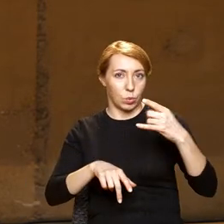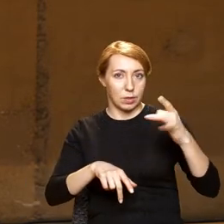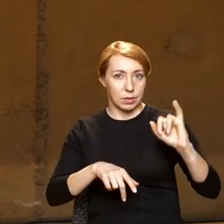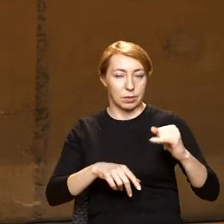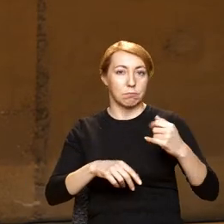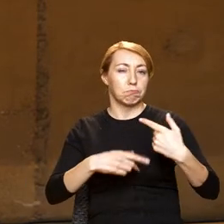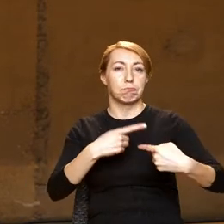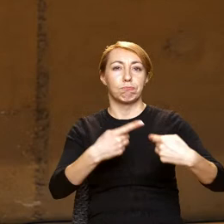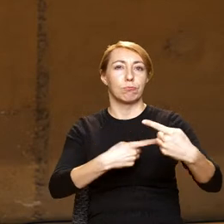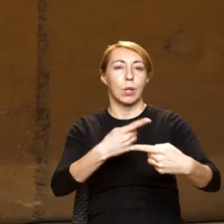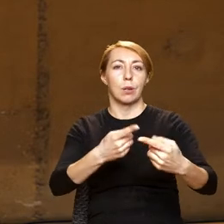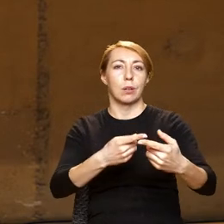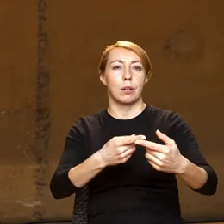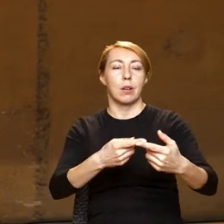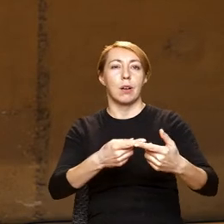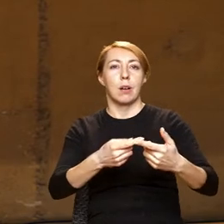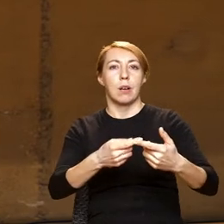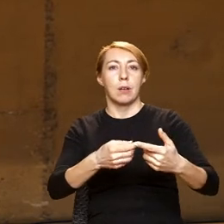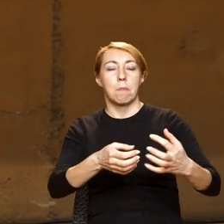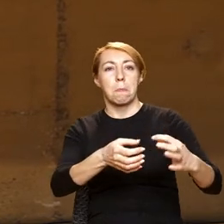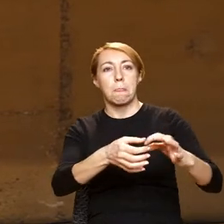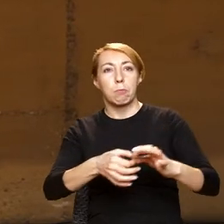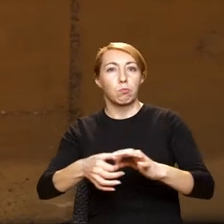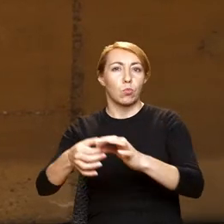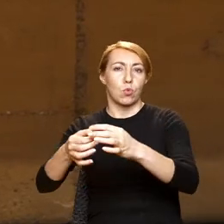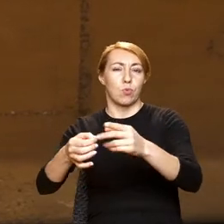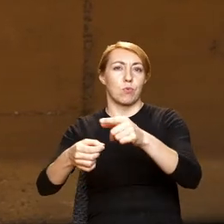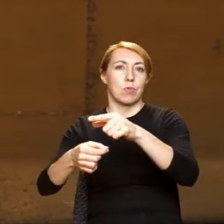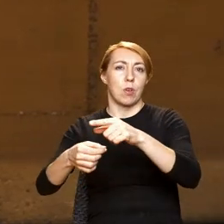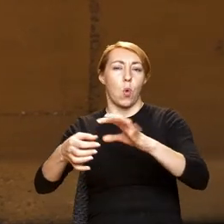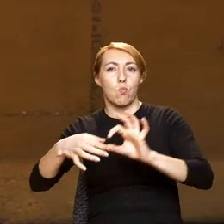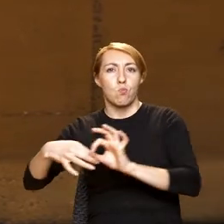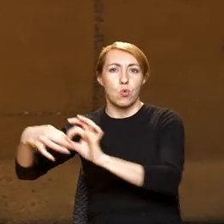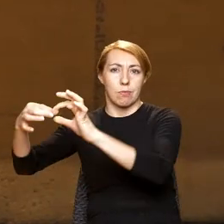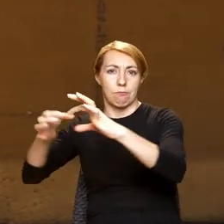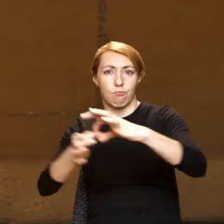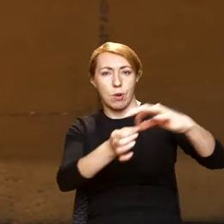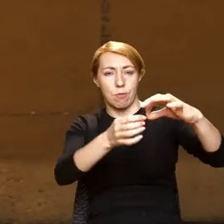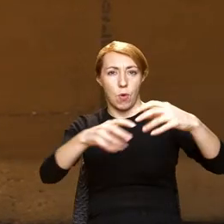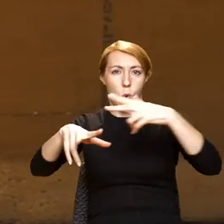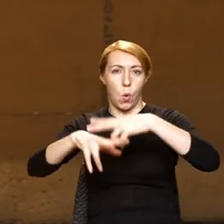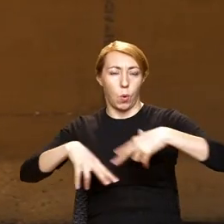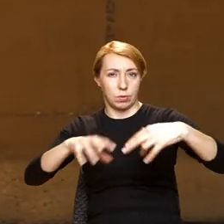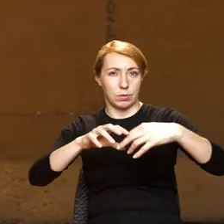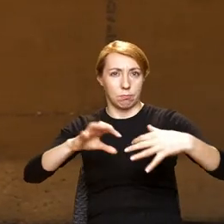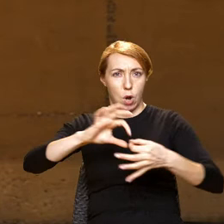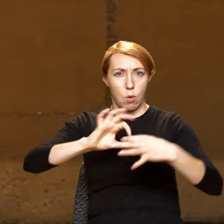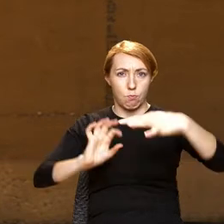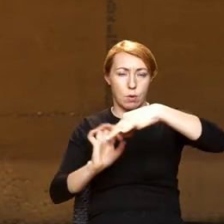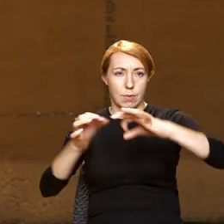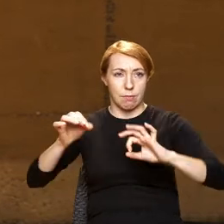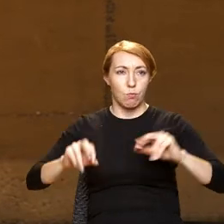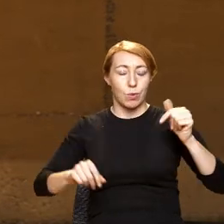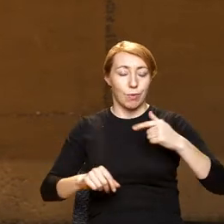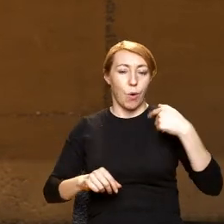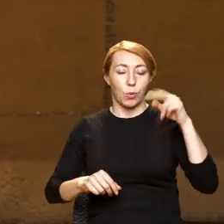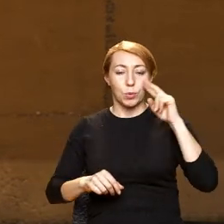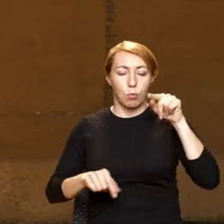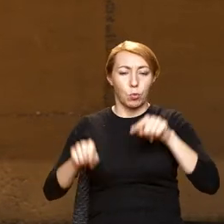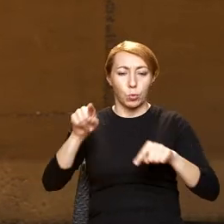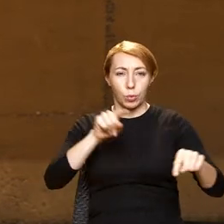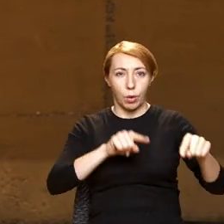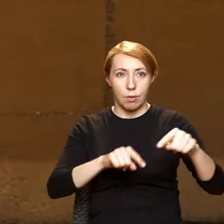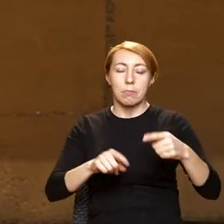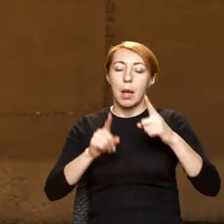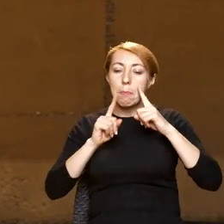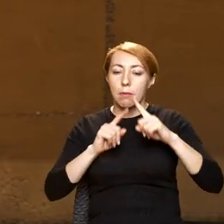pochodzących, łączących się z Bilewiczami i oni jeszcze łączący się z innymi i z innymi, żeby zrozumieć, kto jest kim w tym dzienniku, pani